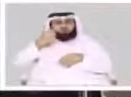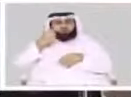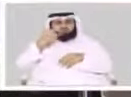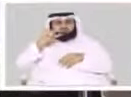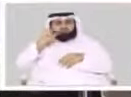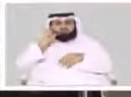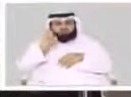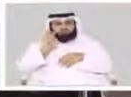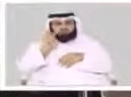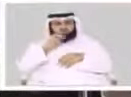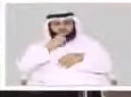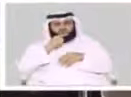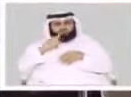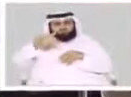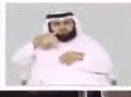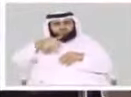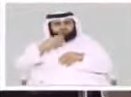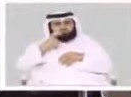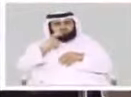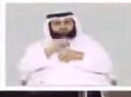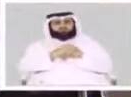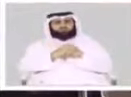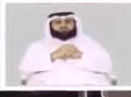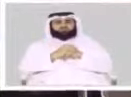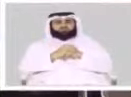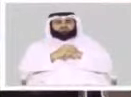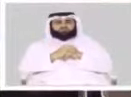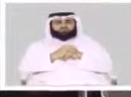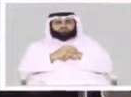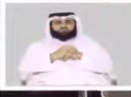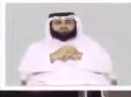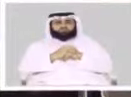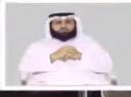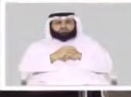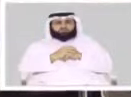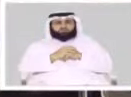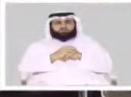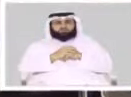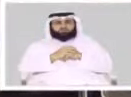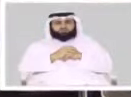استغرقت الجزء السادس يمكن أن